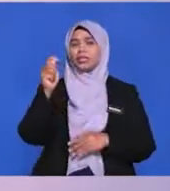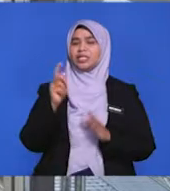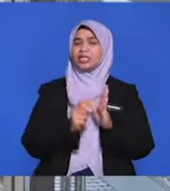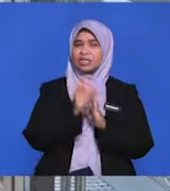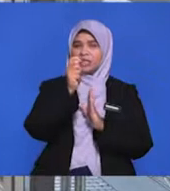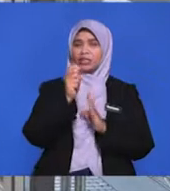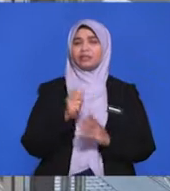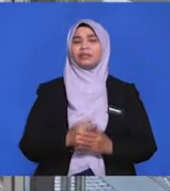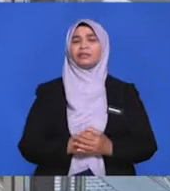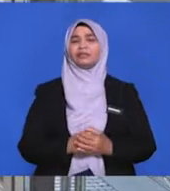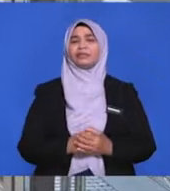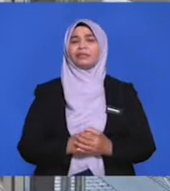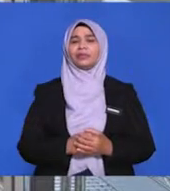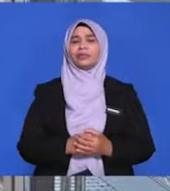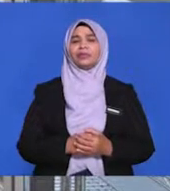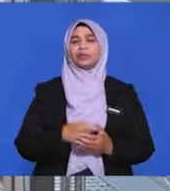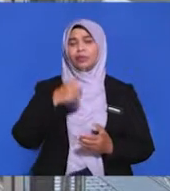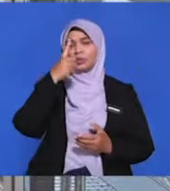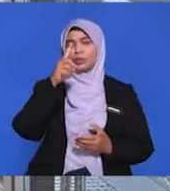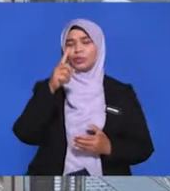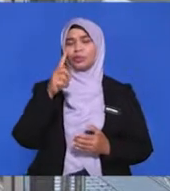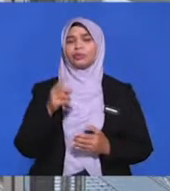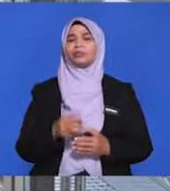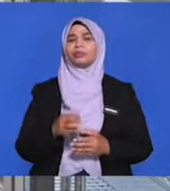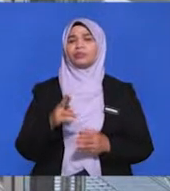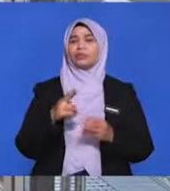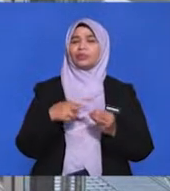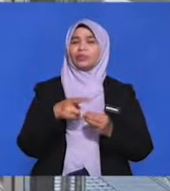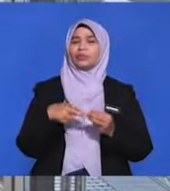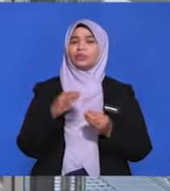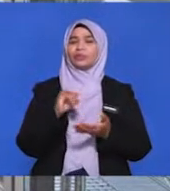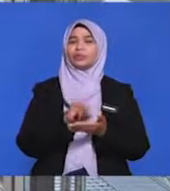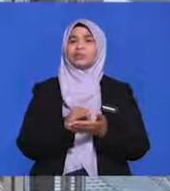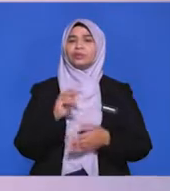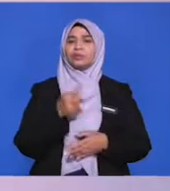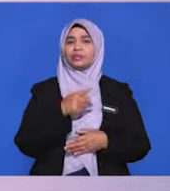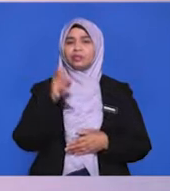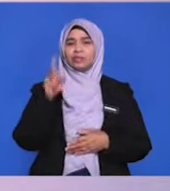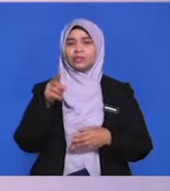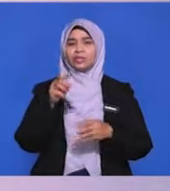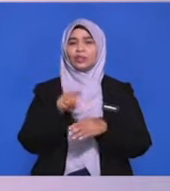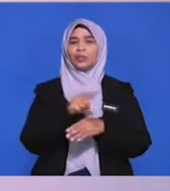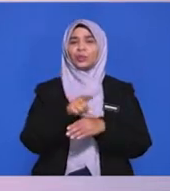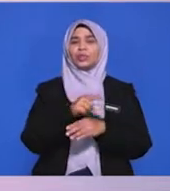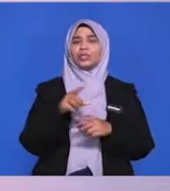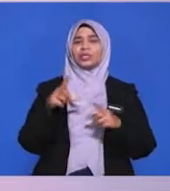untuk menerbitkan rumus-rumus hukum cash kita perlu lah menggunakan segitiga